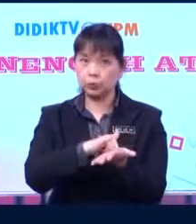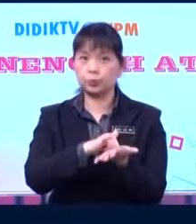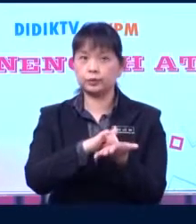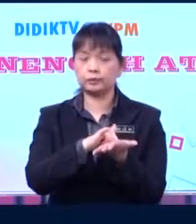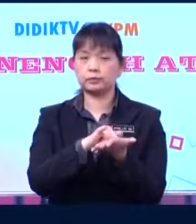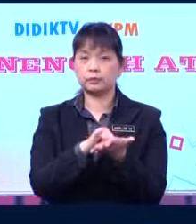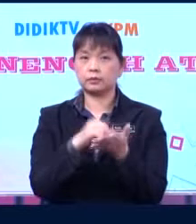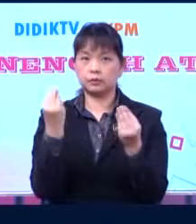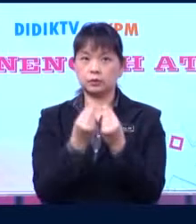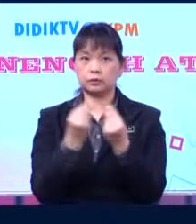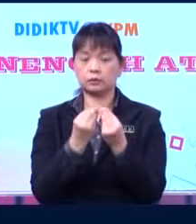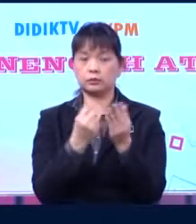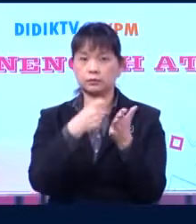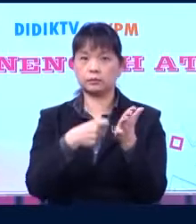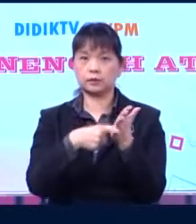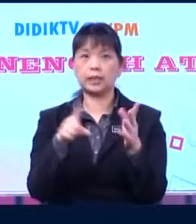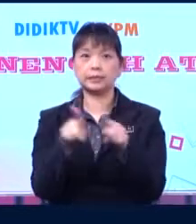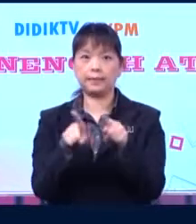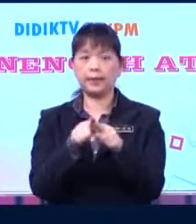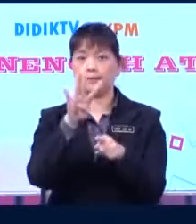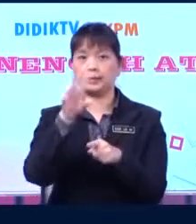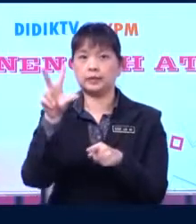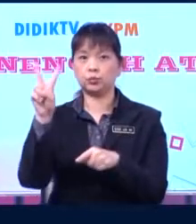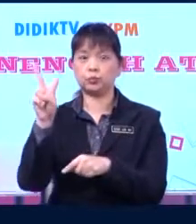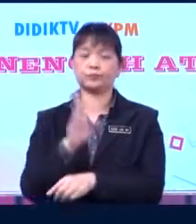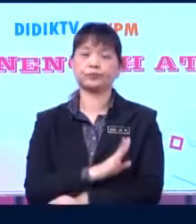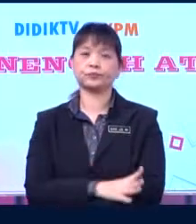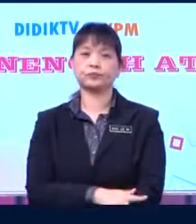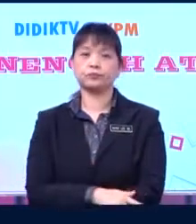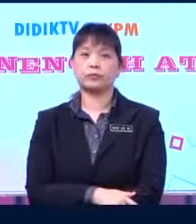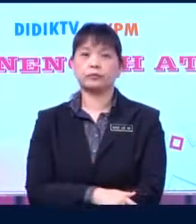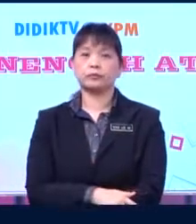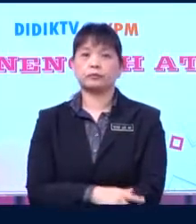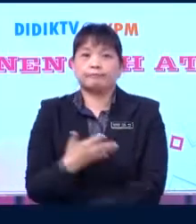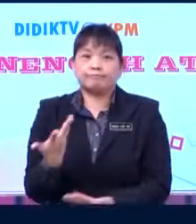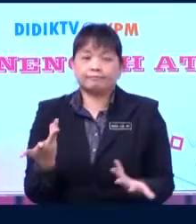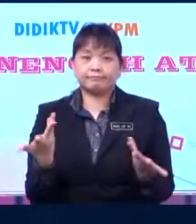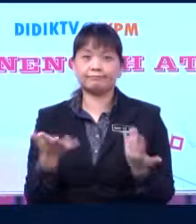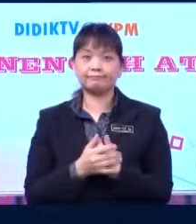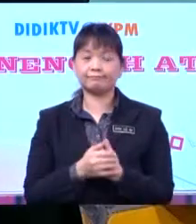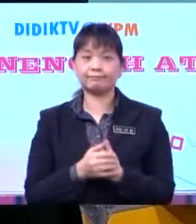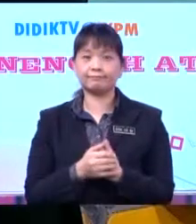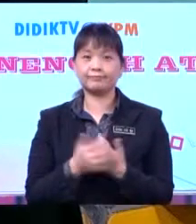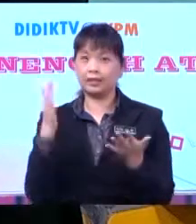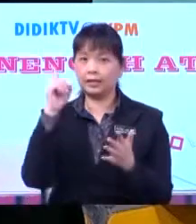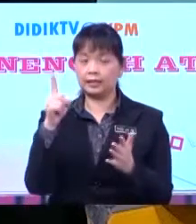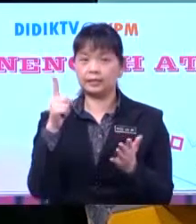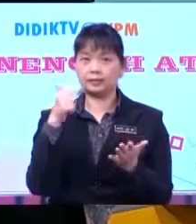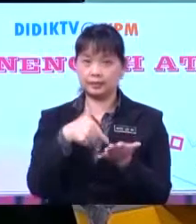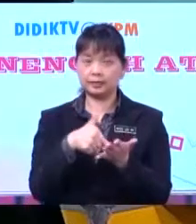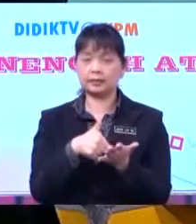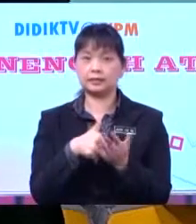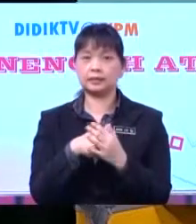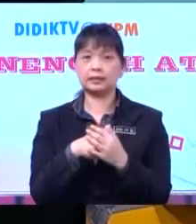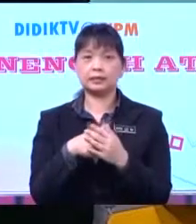jumlah cukainya sama juga Pak digado Jadi mesti nabung nih lagi sekali kita bermain dengan formula What